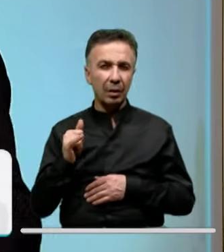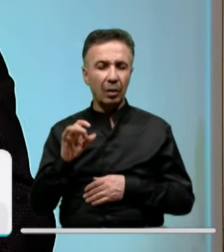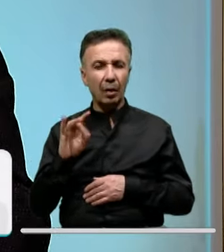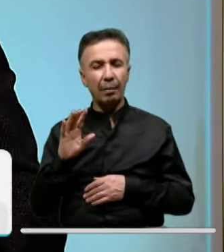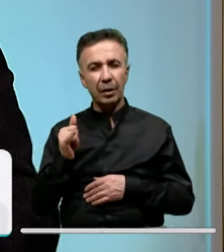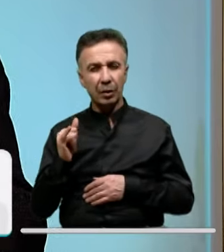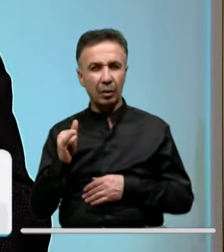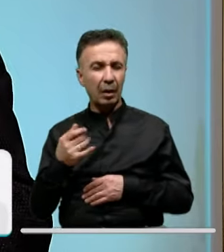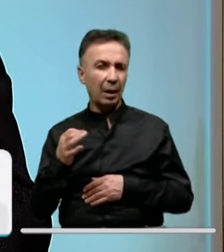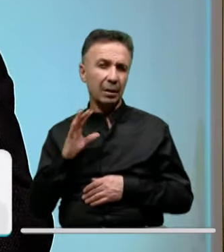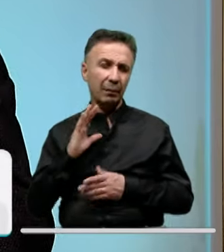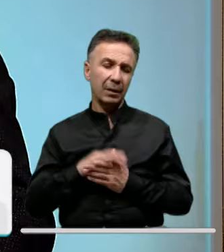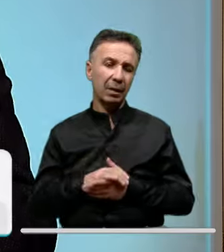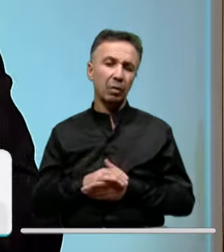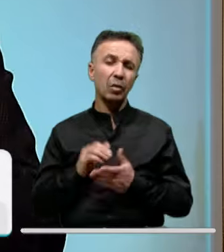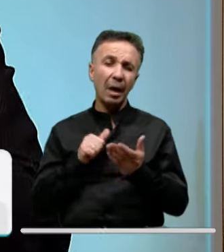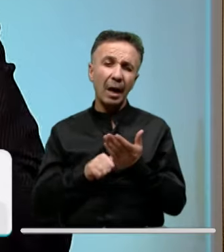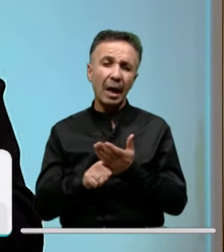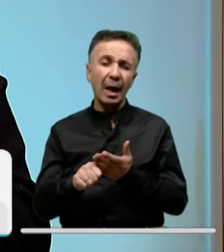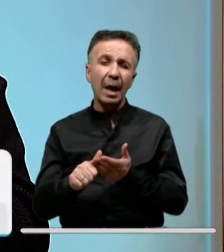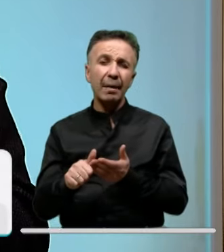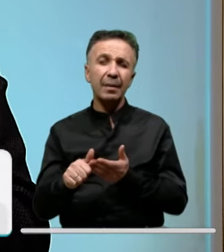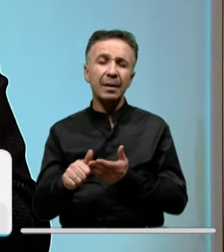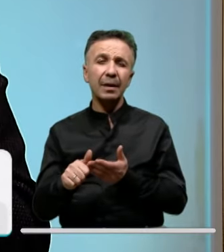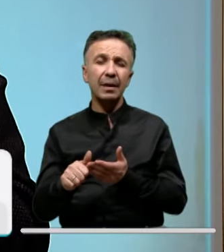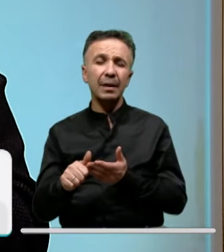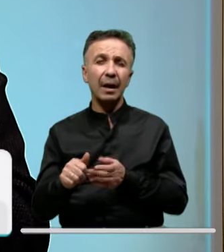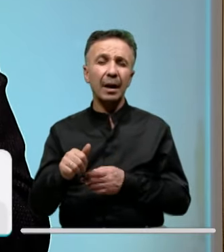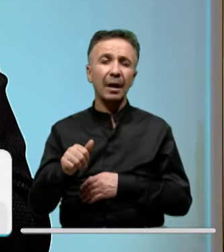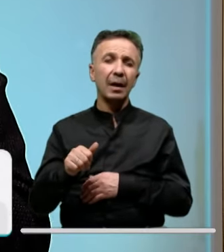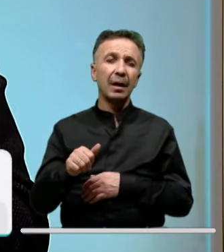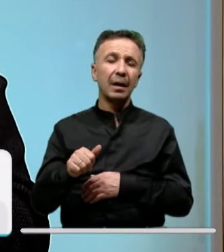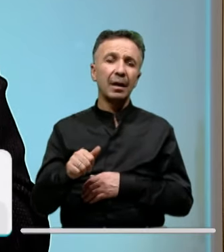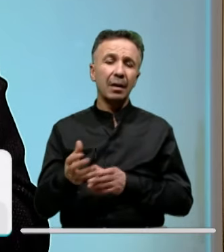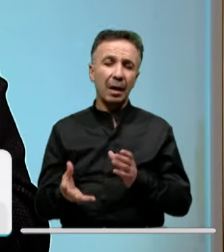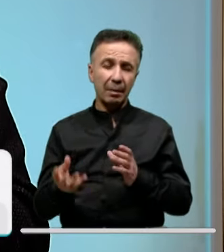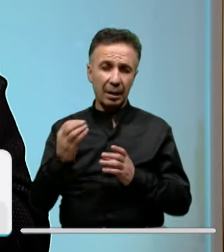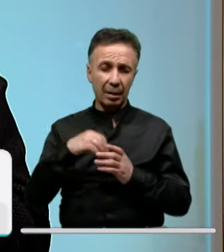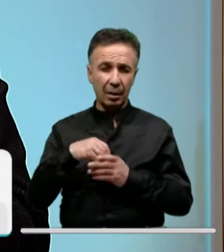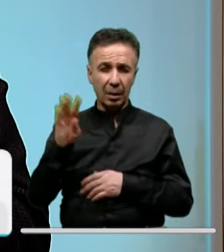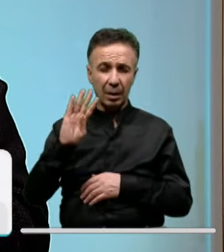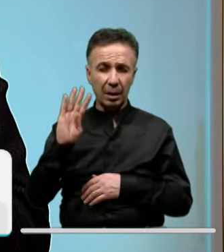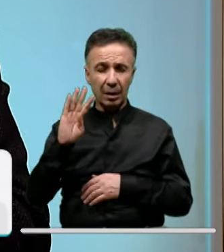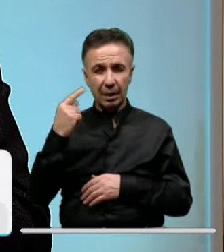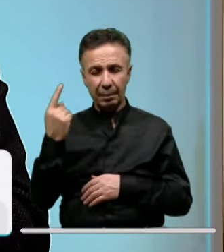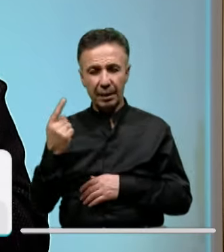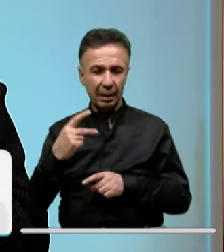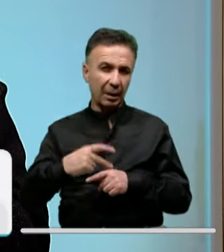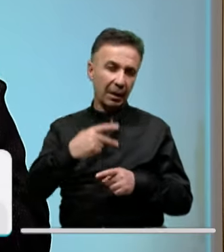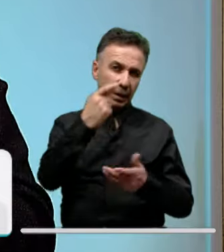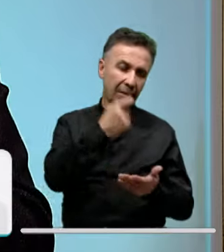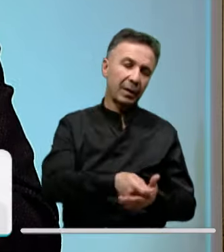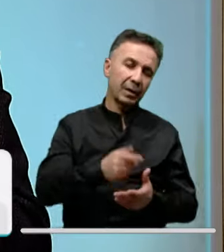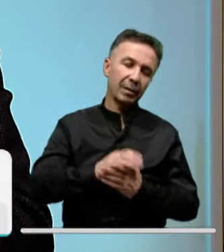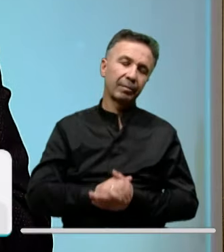kilo dedi. Altını varsa bunun tamamı nedir? Zekata tabidir. Yani 15 kilo altının varsa onun dışında